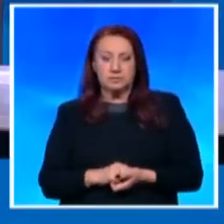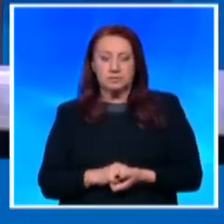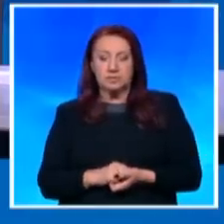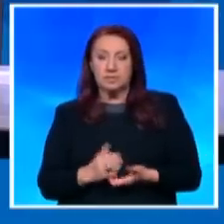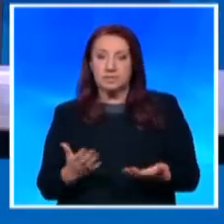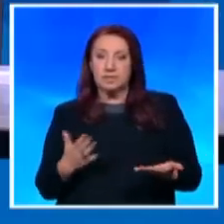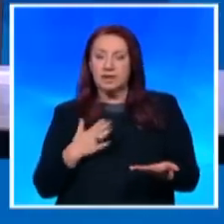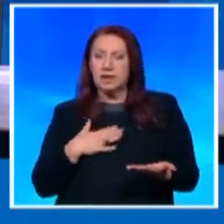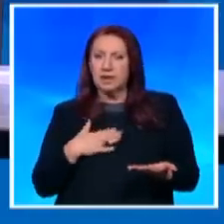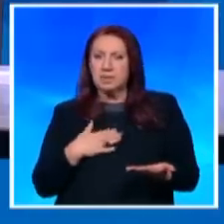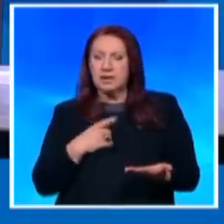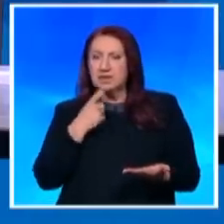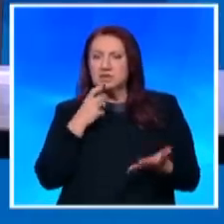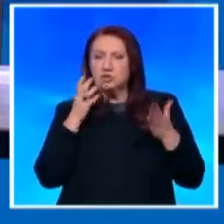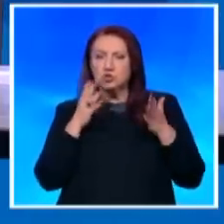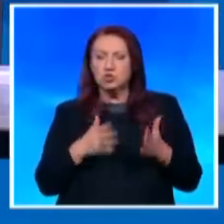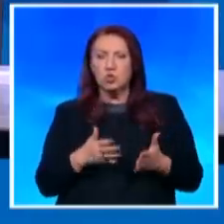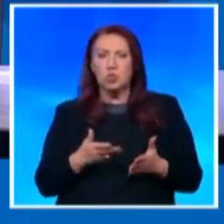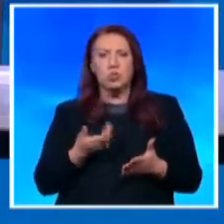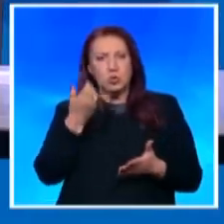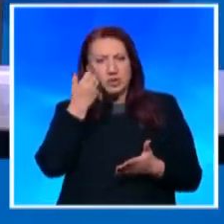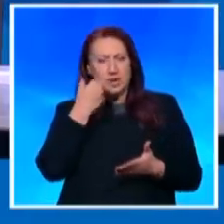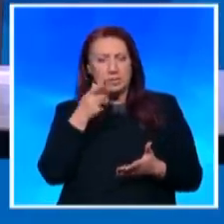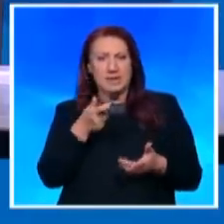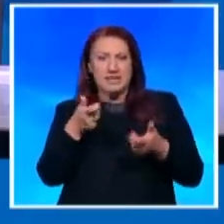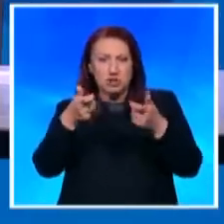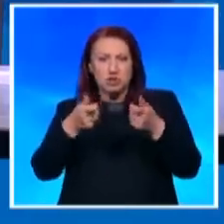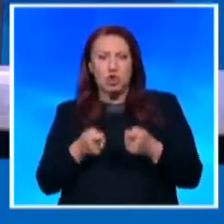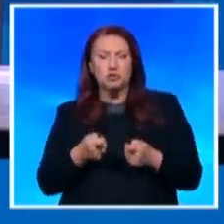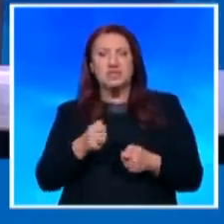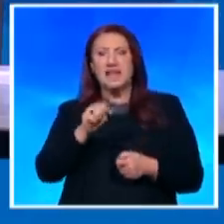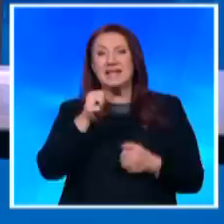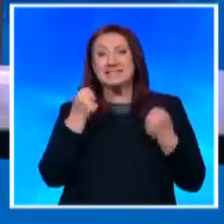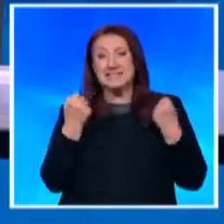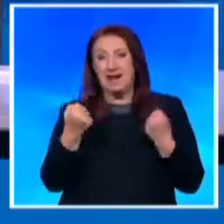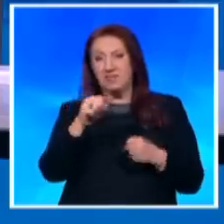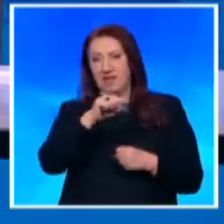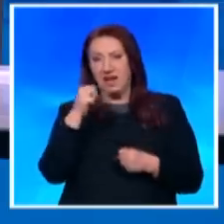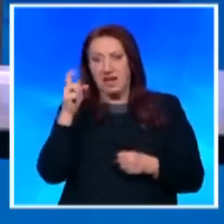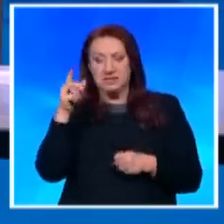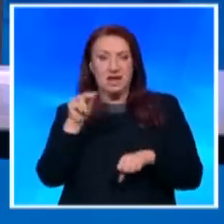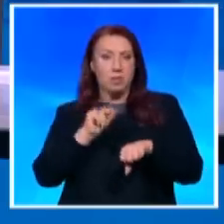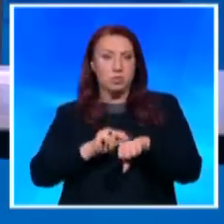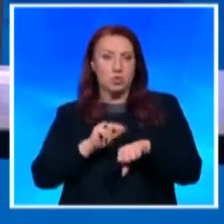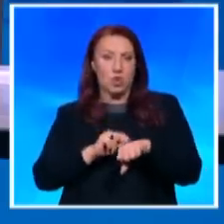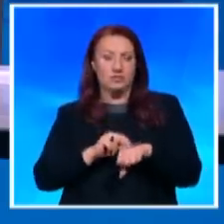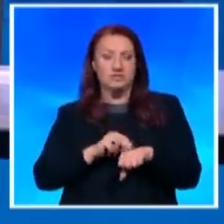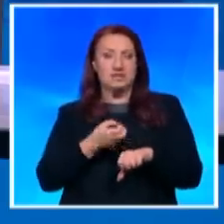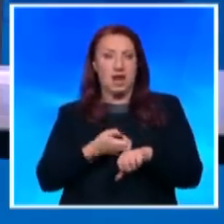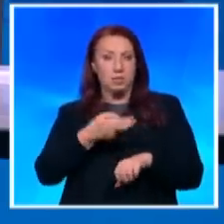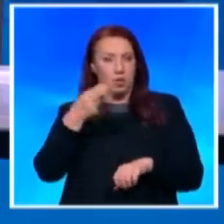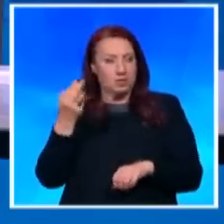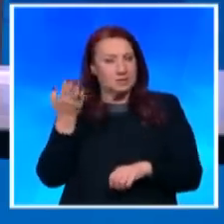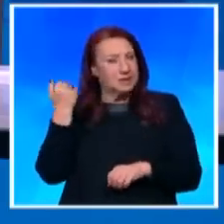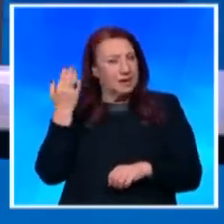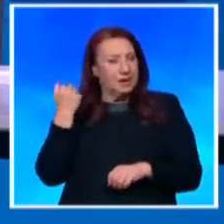с източване на здравната каса от кардиохирургията в Пловдивската университетска болница Свети Георги? В първата част на нашето разследване ви срещнахме с